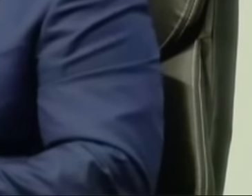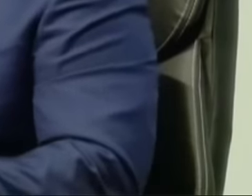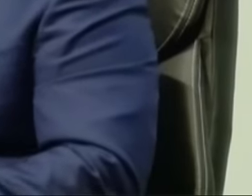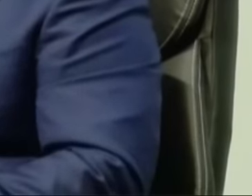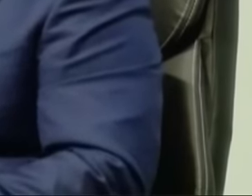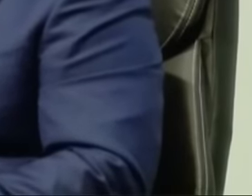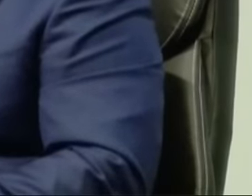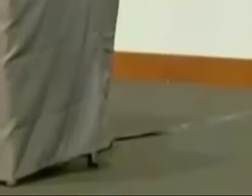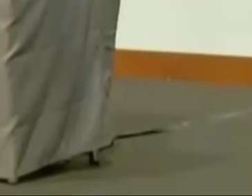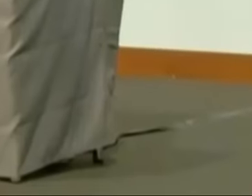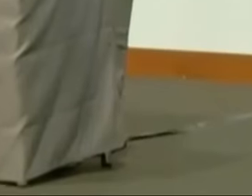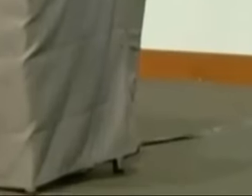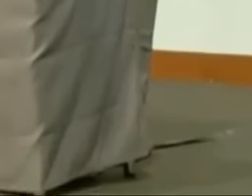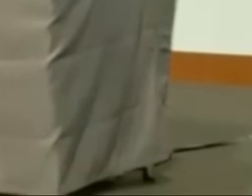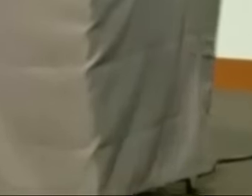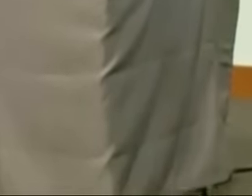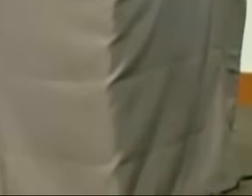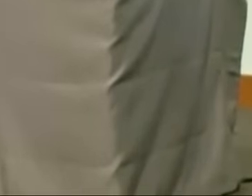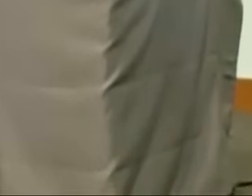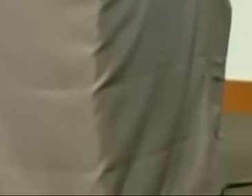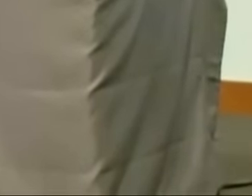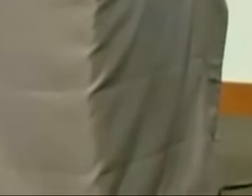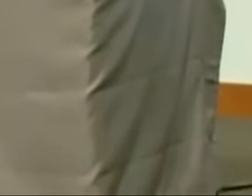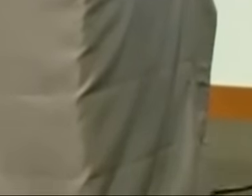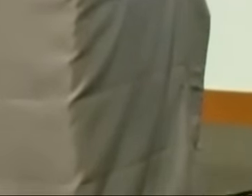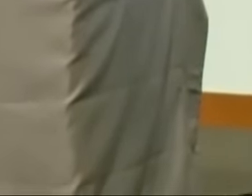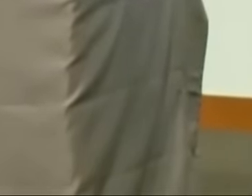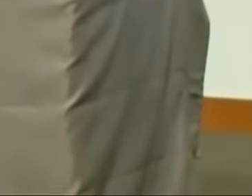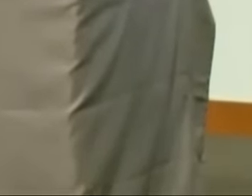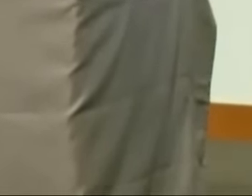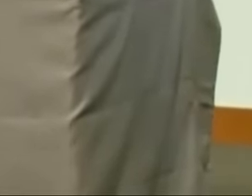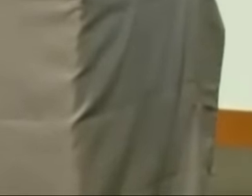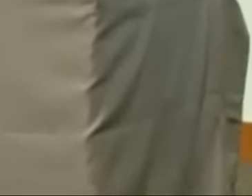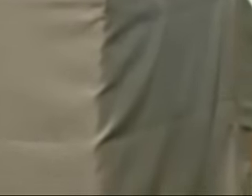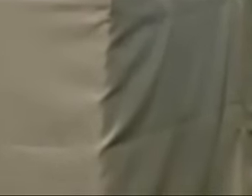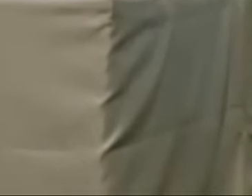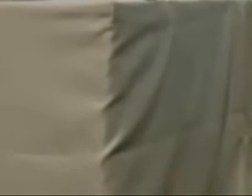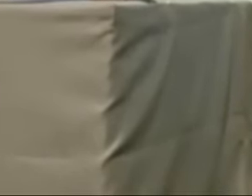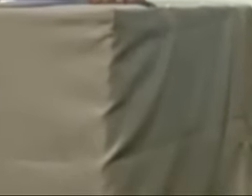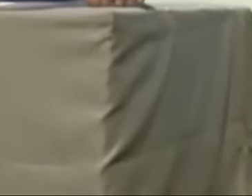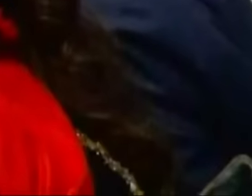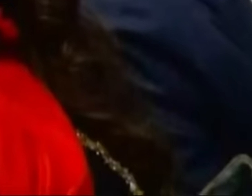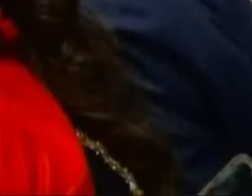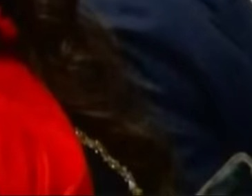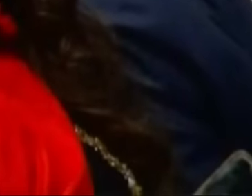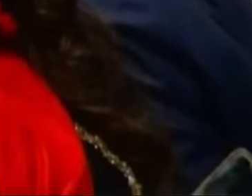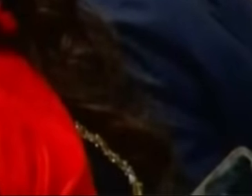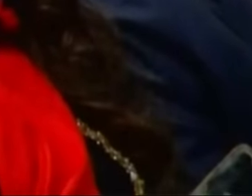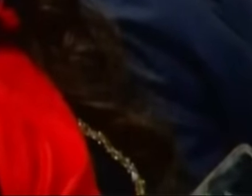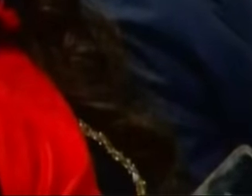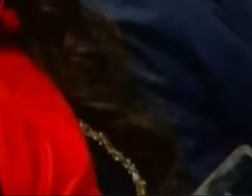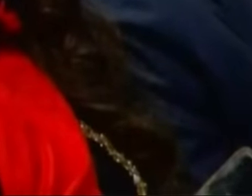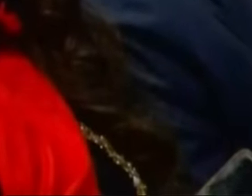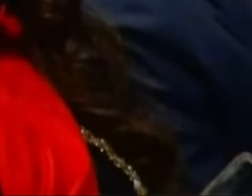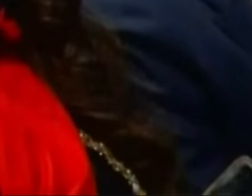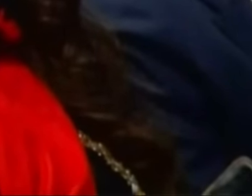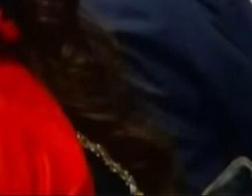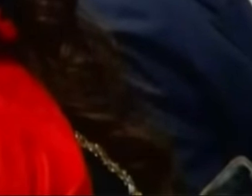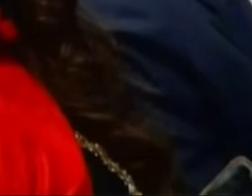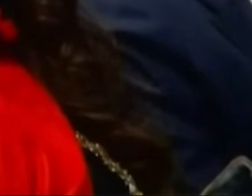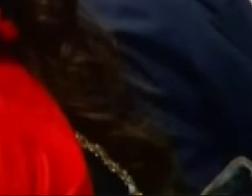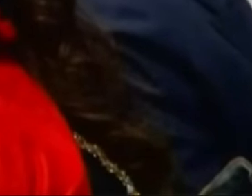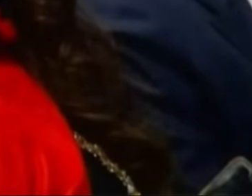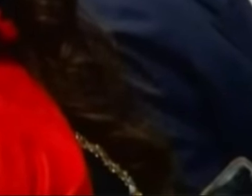les 6 axes prioritaires de son action pour les 5 ans à venir, un ambitieux programme résumé